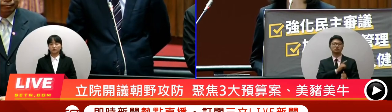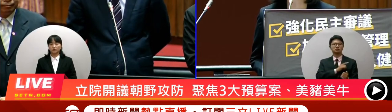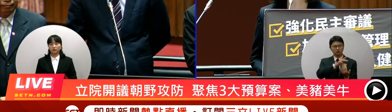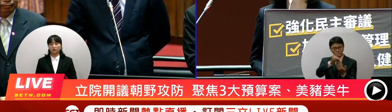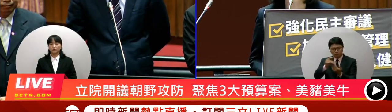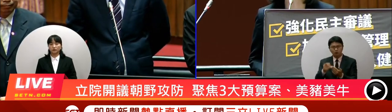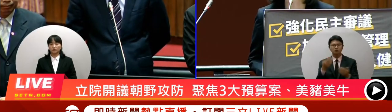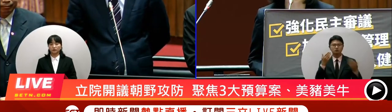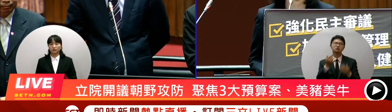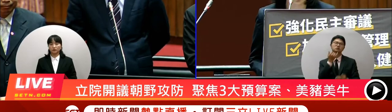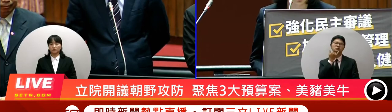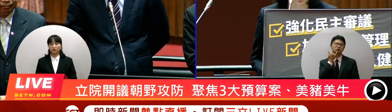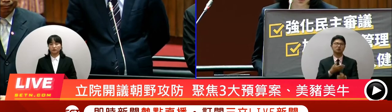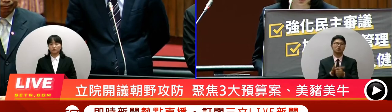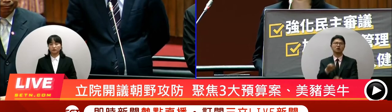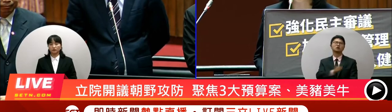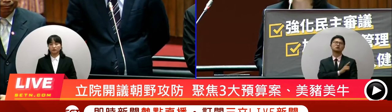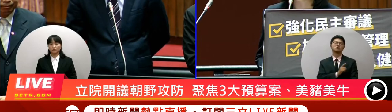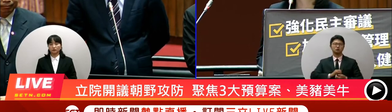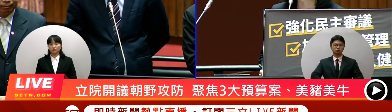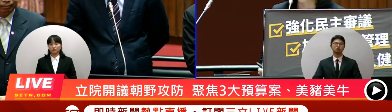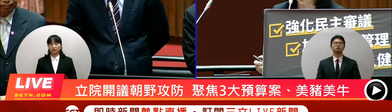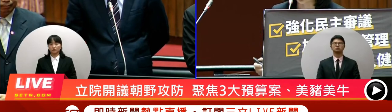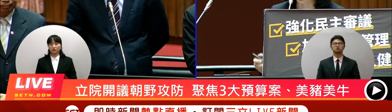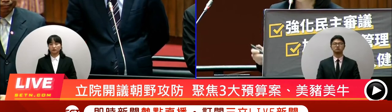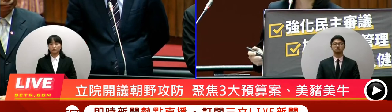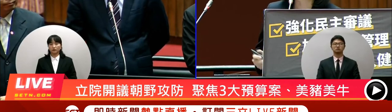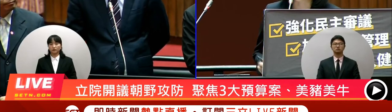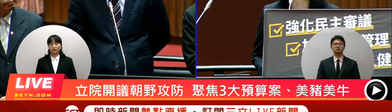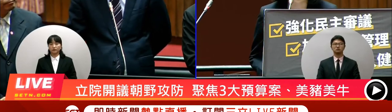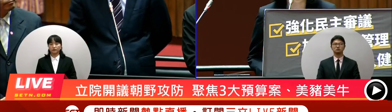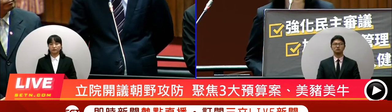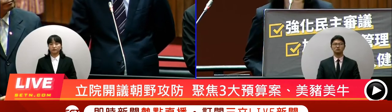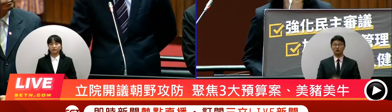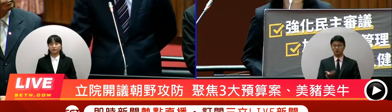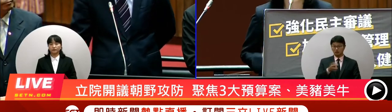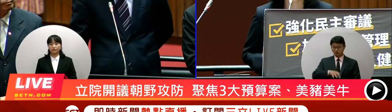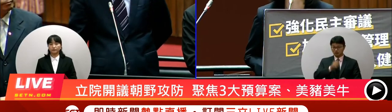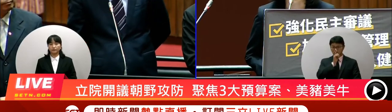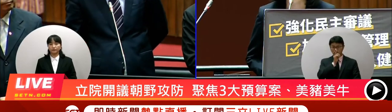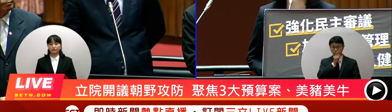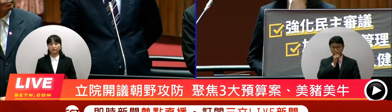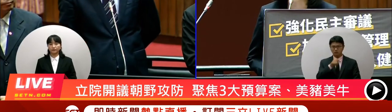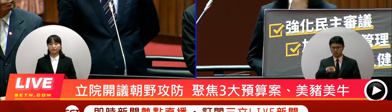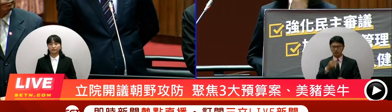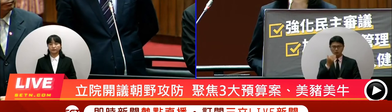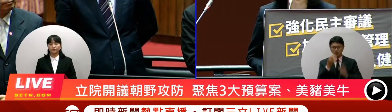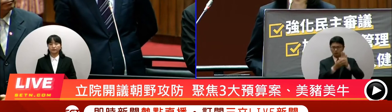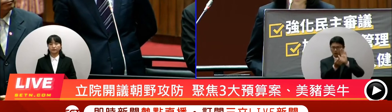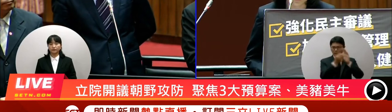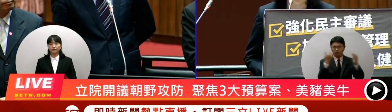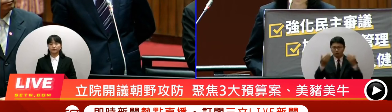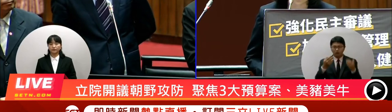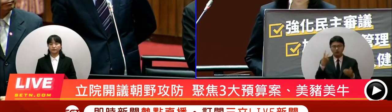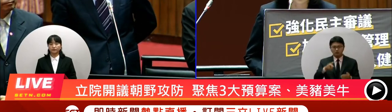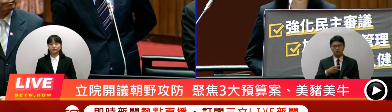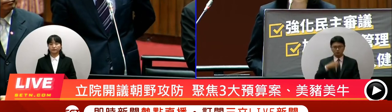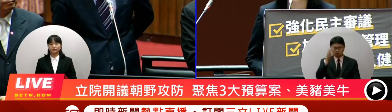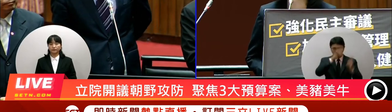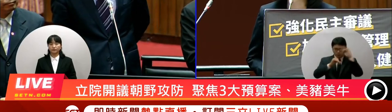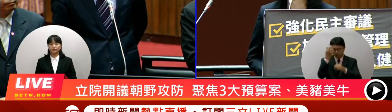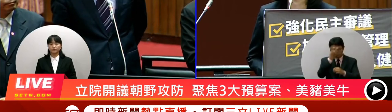这必须是清楚的标示，让人民能够有做选择。那我们也提到说，其实刚刚提到说，我们绝对会清楚的来标示，然后也能够来落实稽查等等，